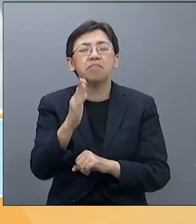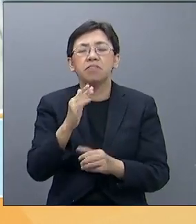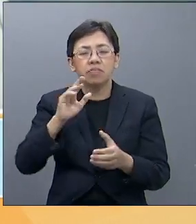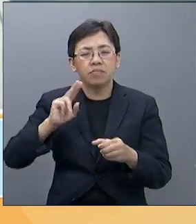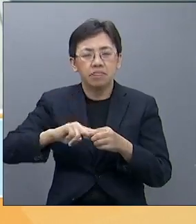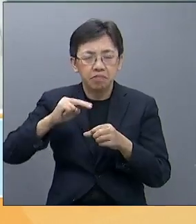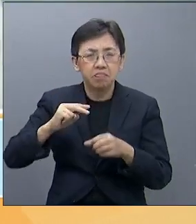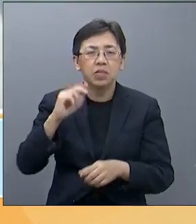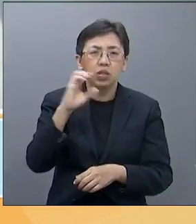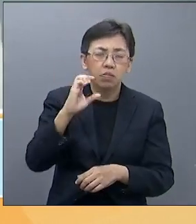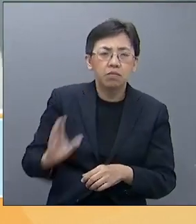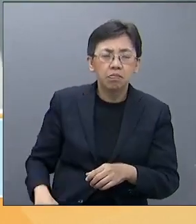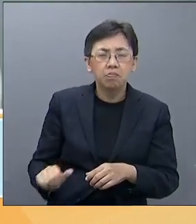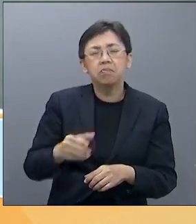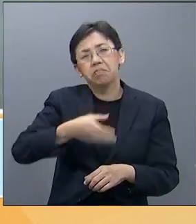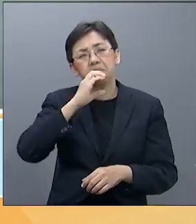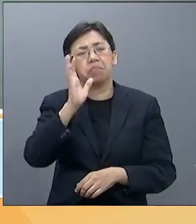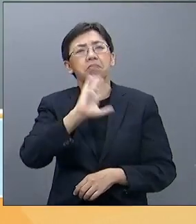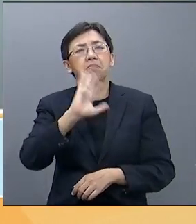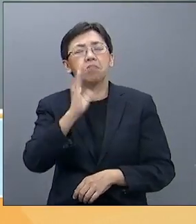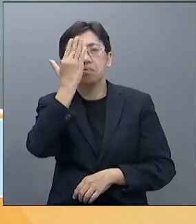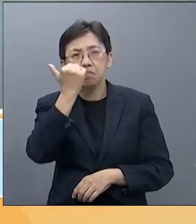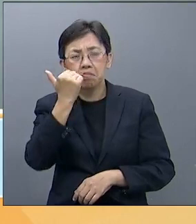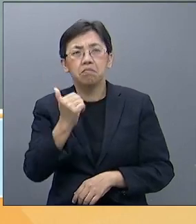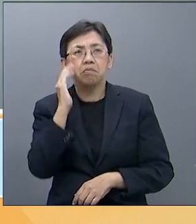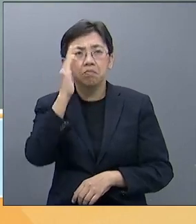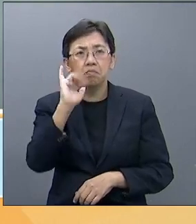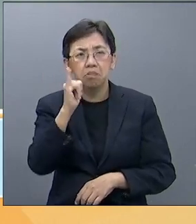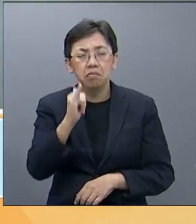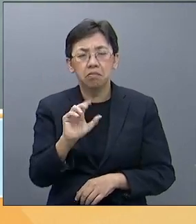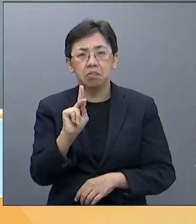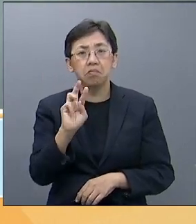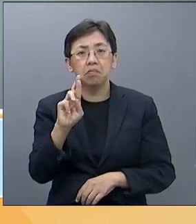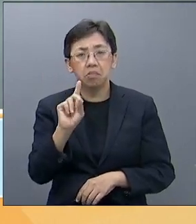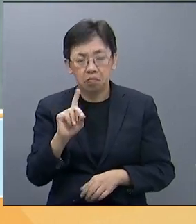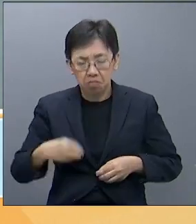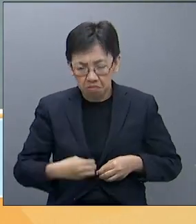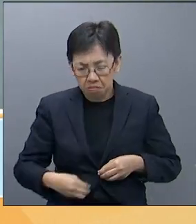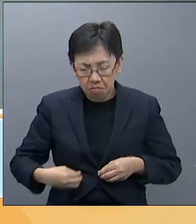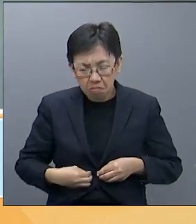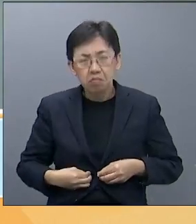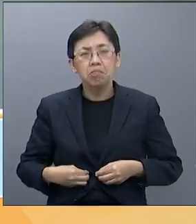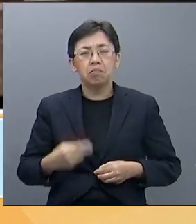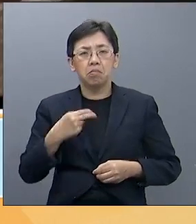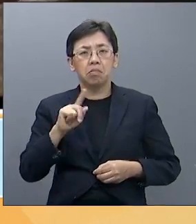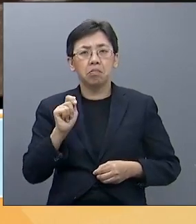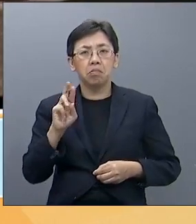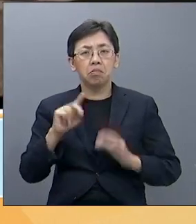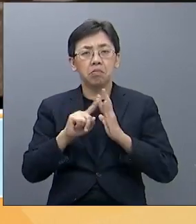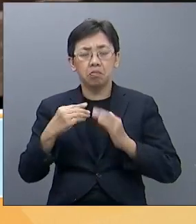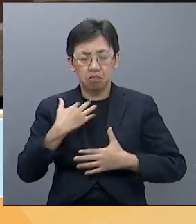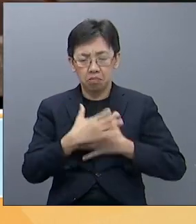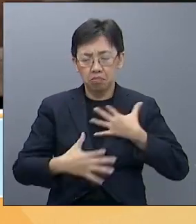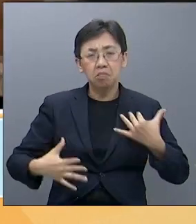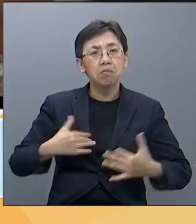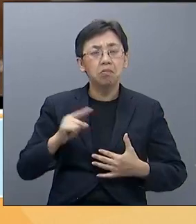าส่วนมากแล้วเนี่ยนอกจากเรื่องของกระดูกพรุนแล้วมันมีเรื่องของการไปกดโกรทฮอร์โมนในวัยเด็กด้วยเหมือนกัน โกรทฮอร์โมนเกี่ยวข้องกับการเจ